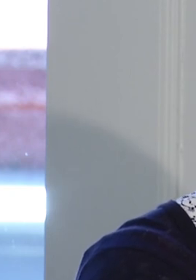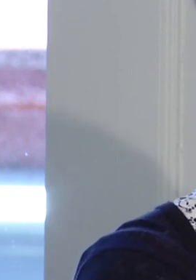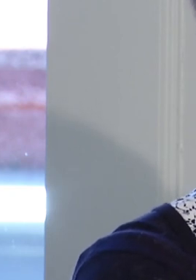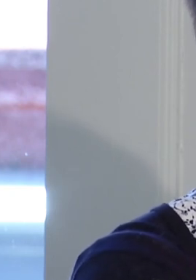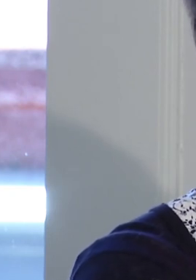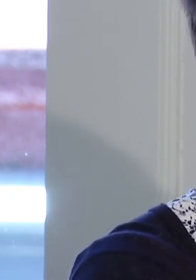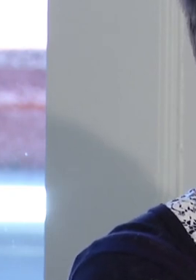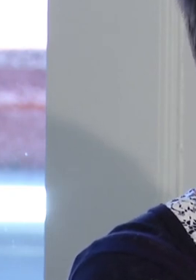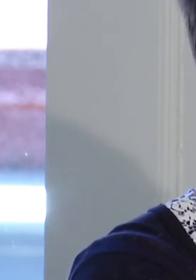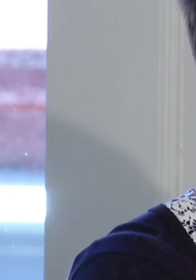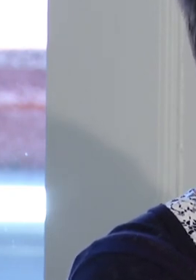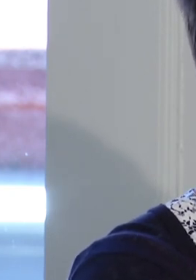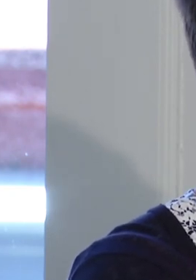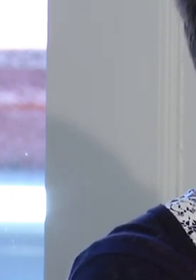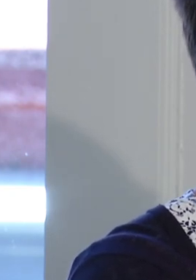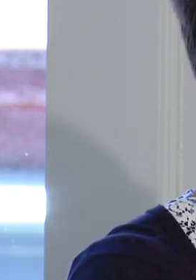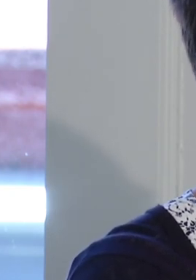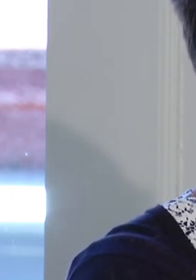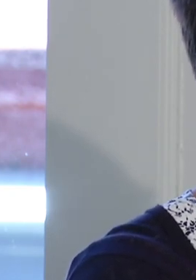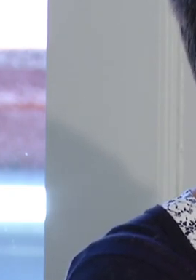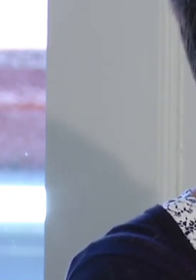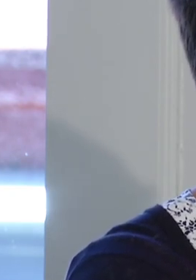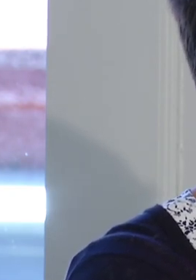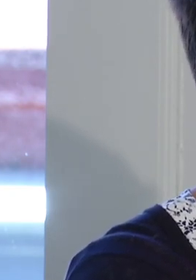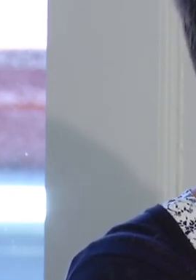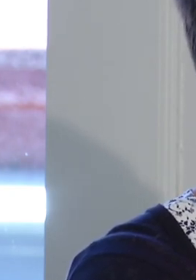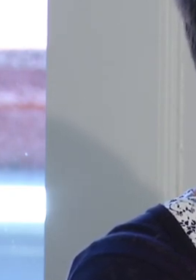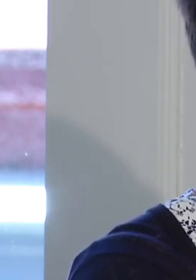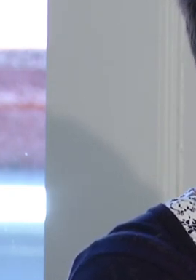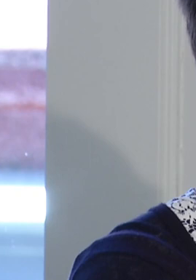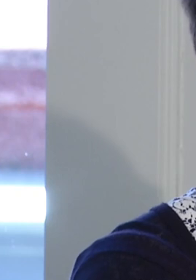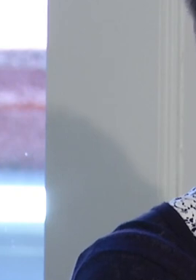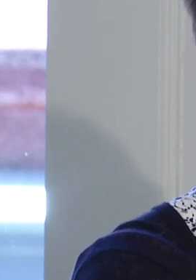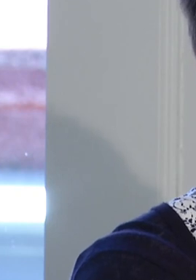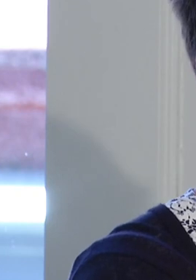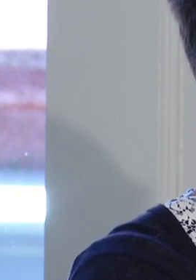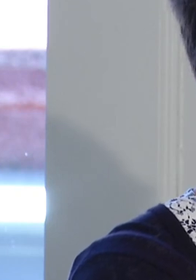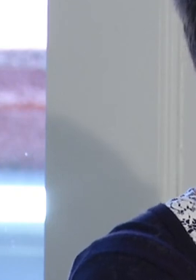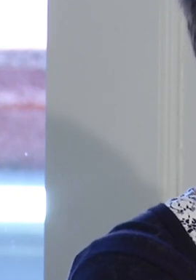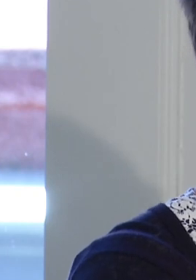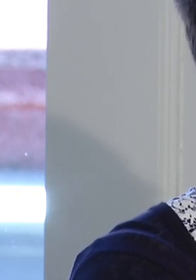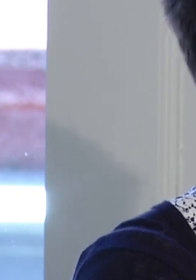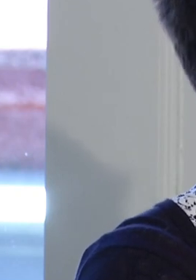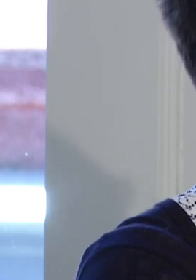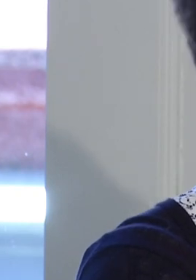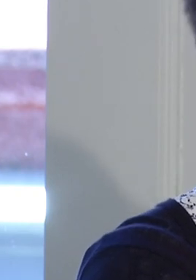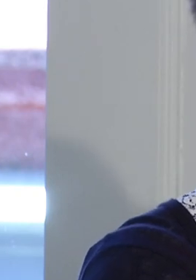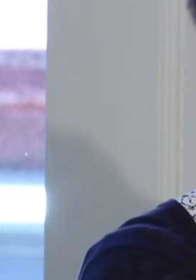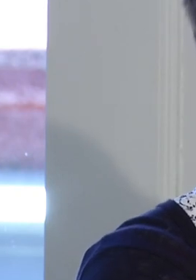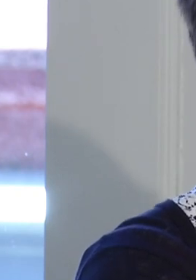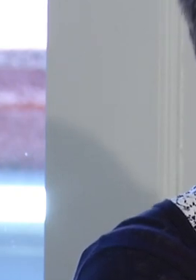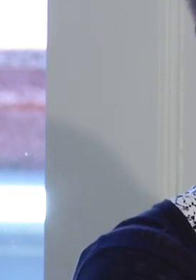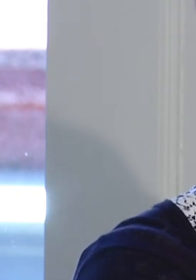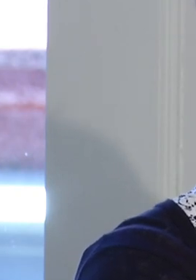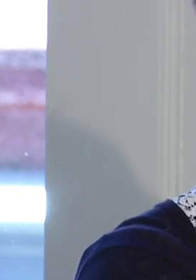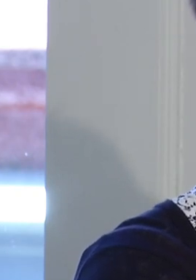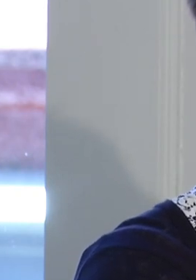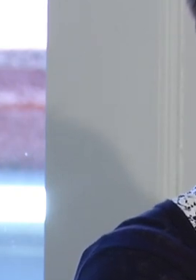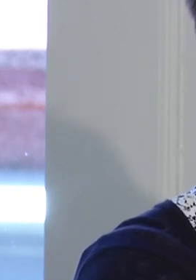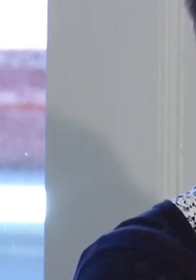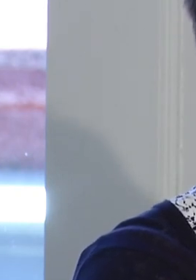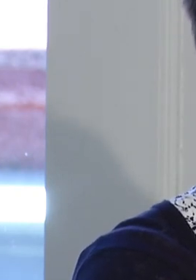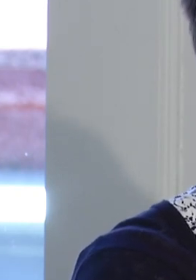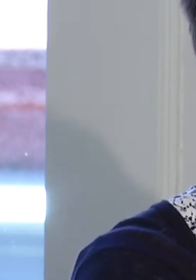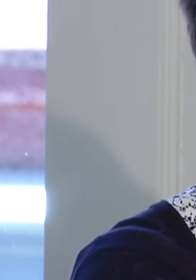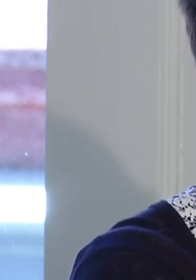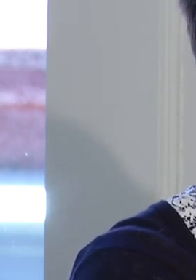kräver en sorts uppgörelse som håller över val, över andra saker som händer. Jag vill bara poängtera det liksom,